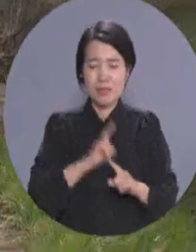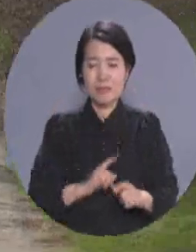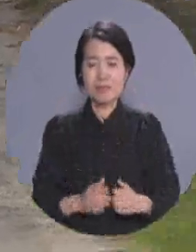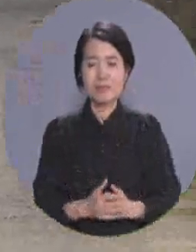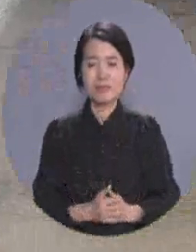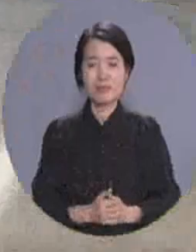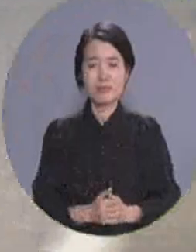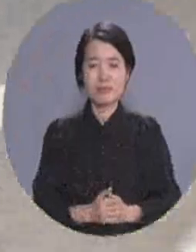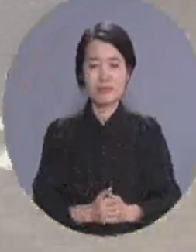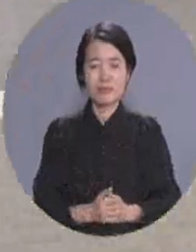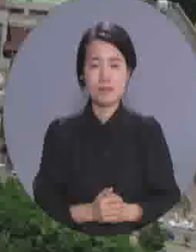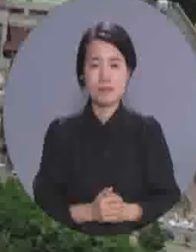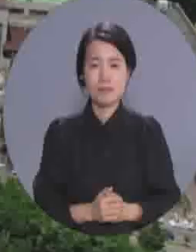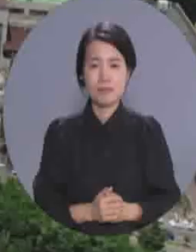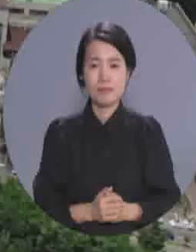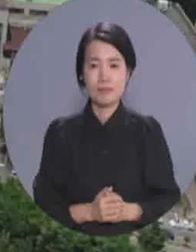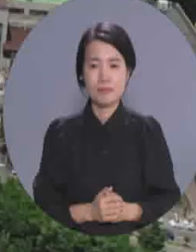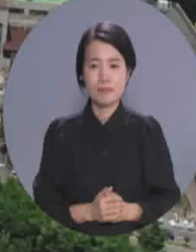입었습니다